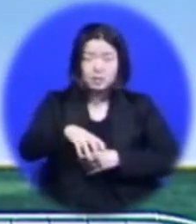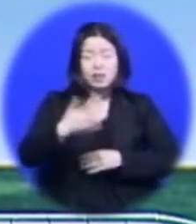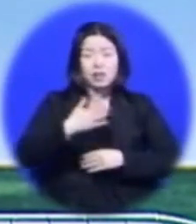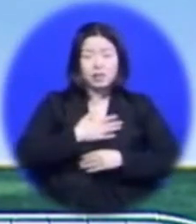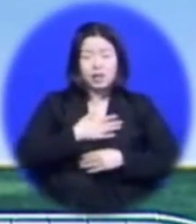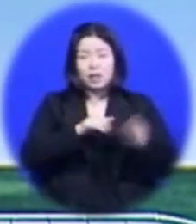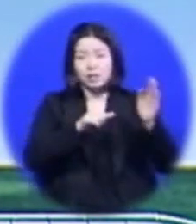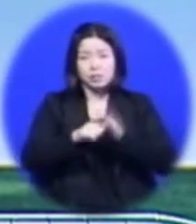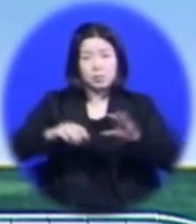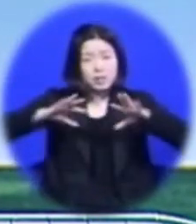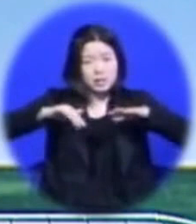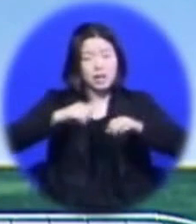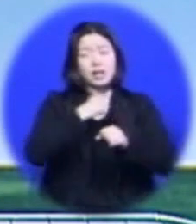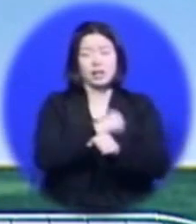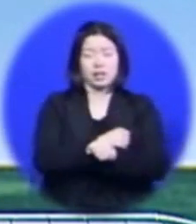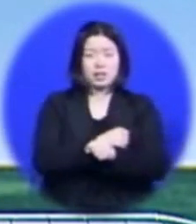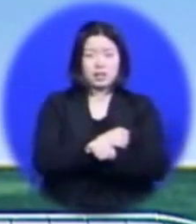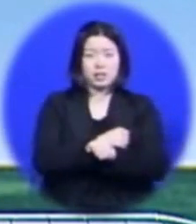실패를 자랑해요.